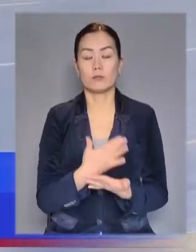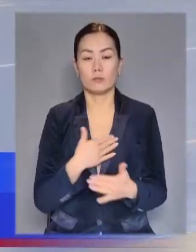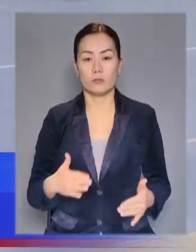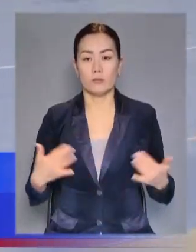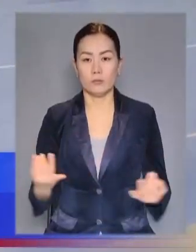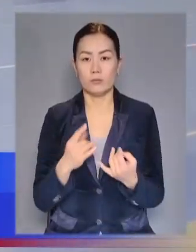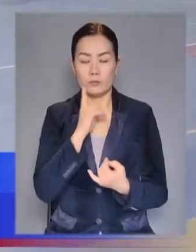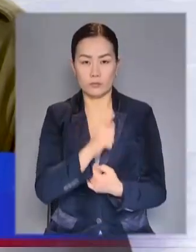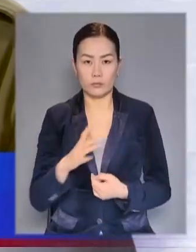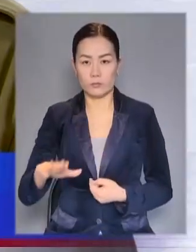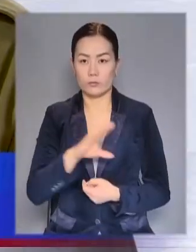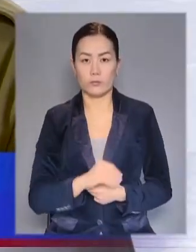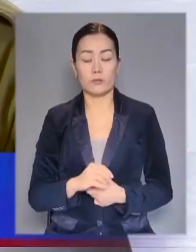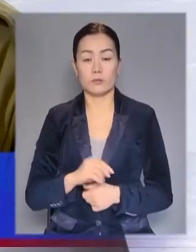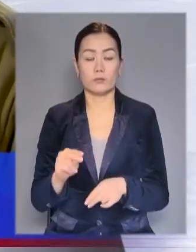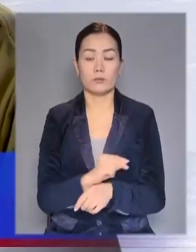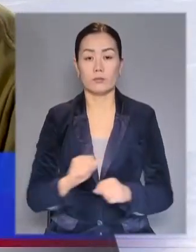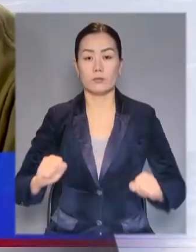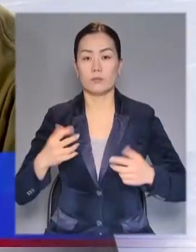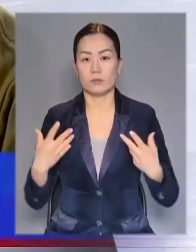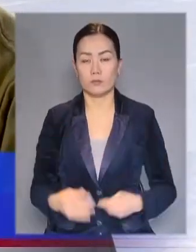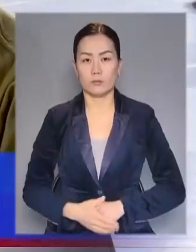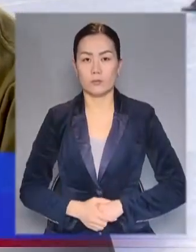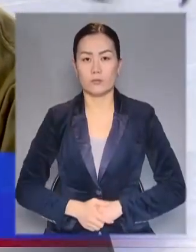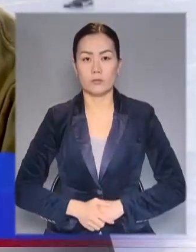повысить интерес молодежи к физическому воспитанию и спорту.